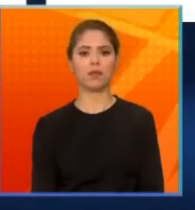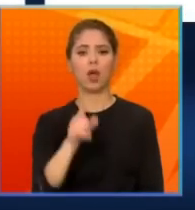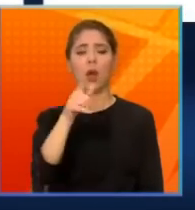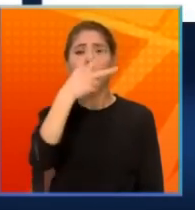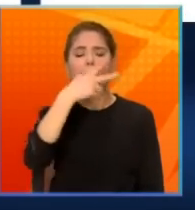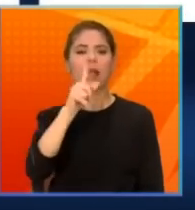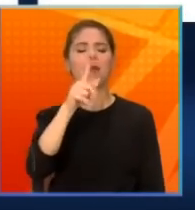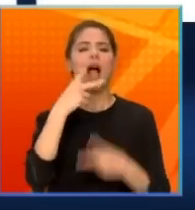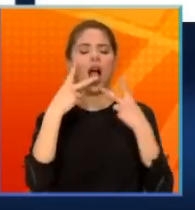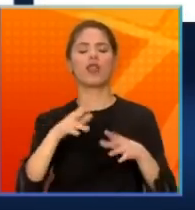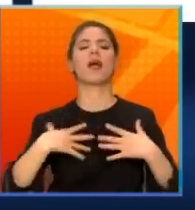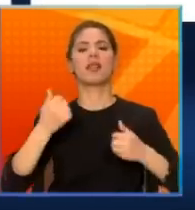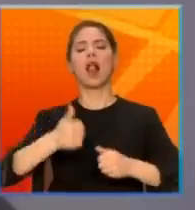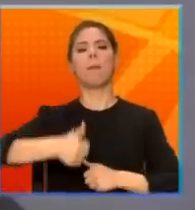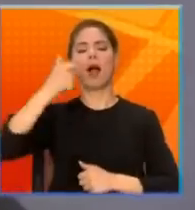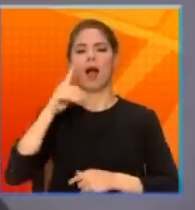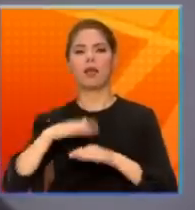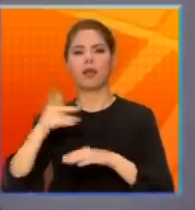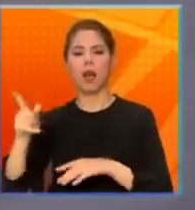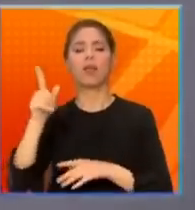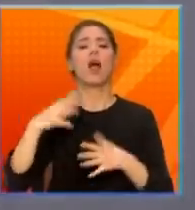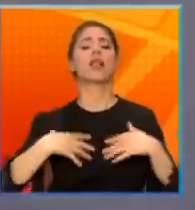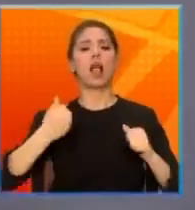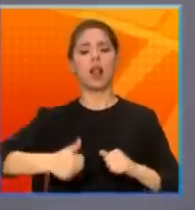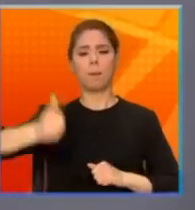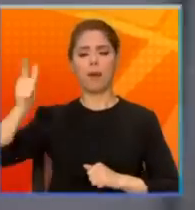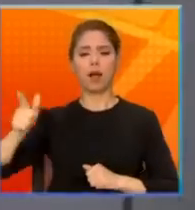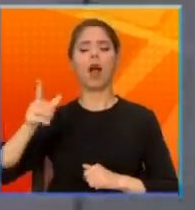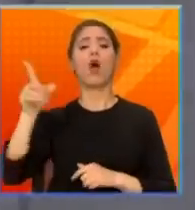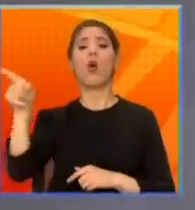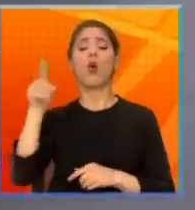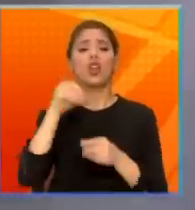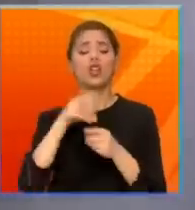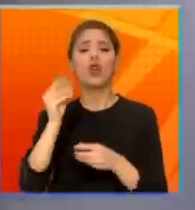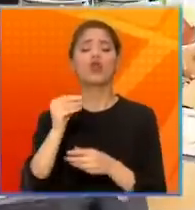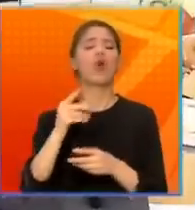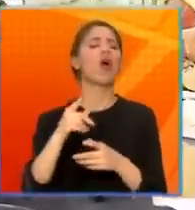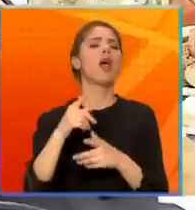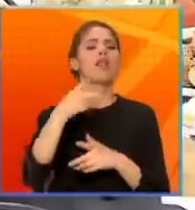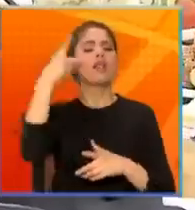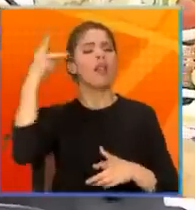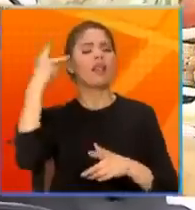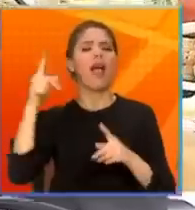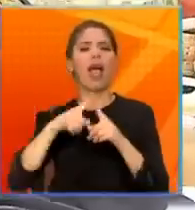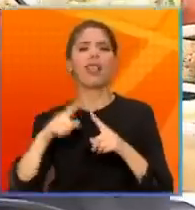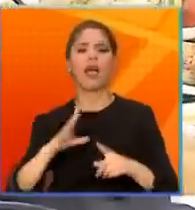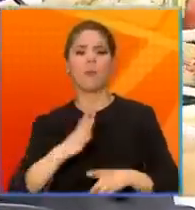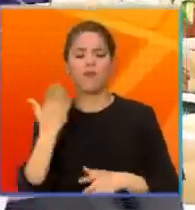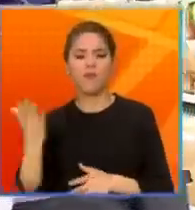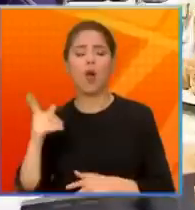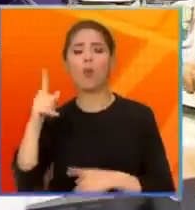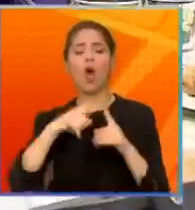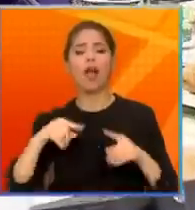Benzer bir açıklama da Sağlık Bakanlığı'ndan geldi. Bakan Fahrettin Koca adına çok sayıda sahte hesap açıldığı belirlendi. Bu